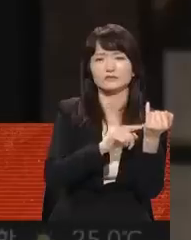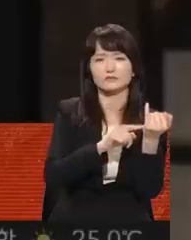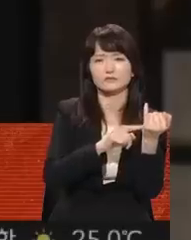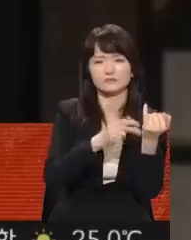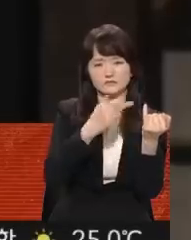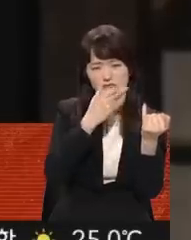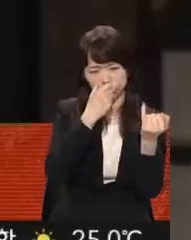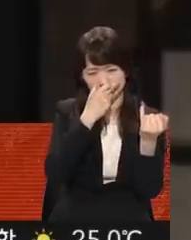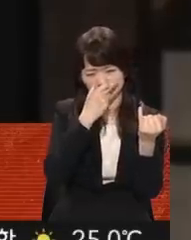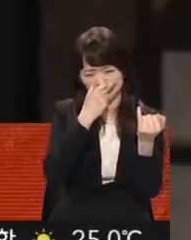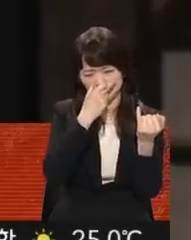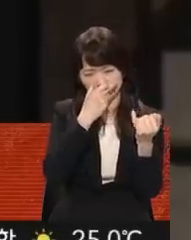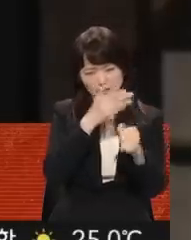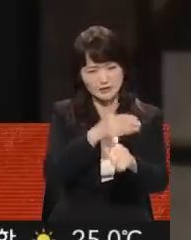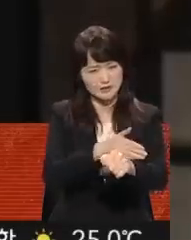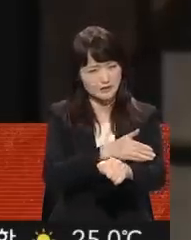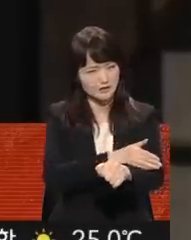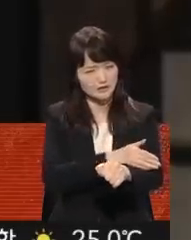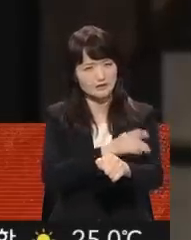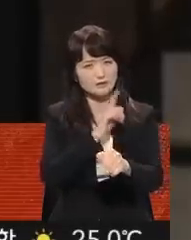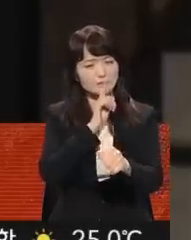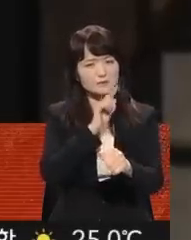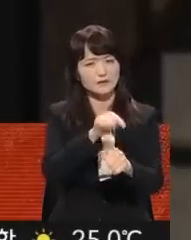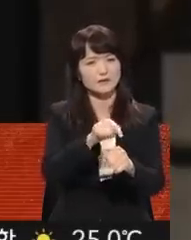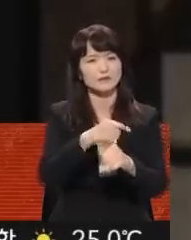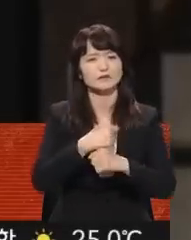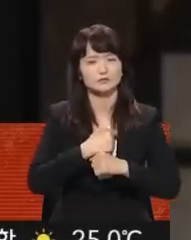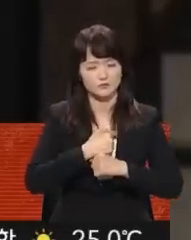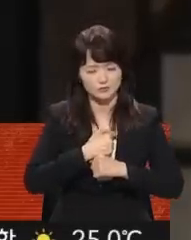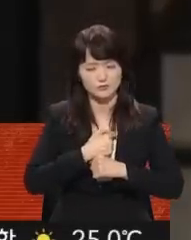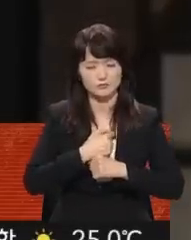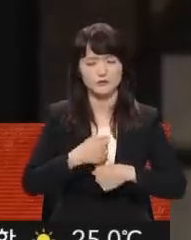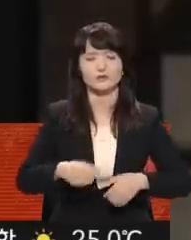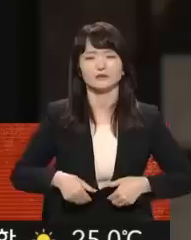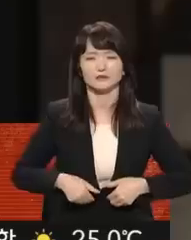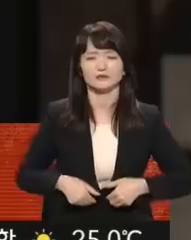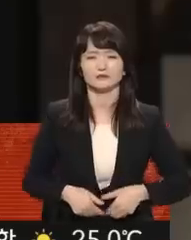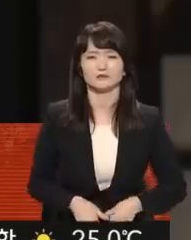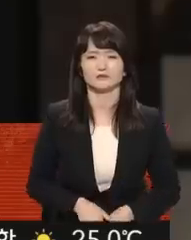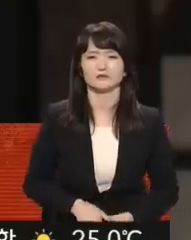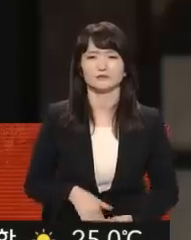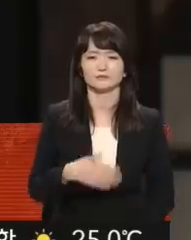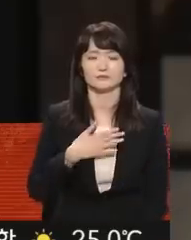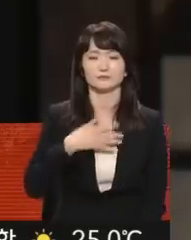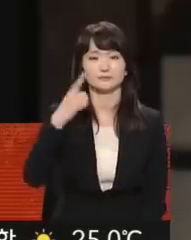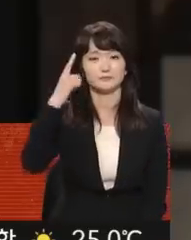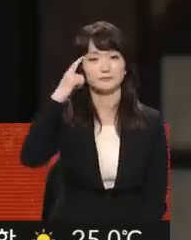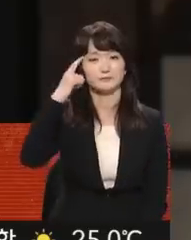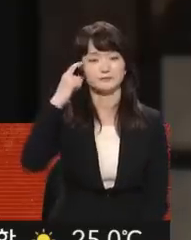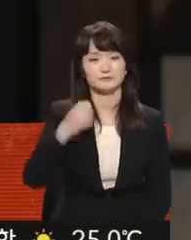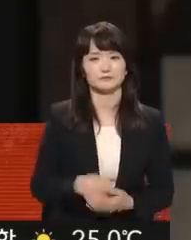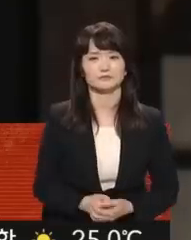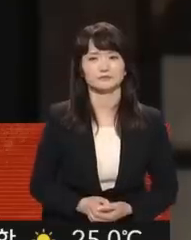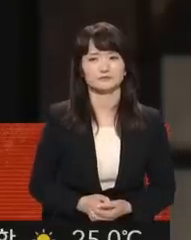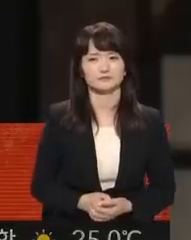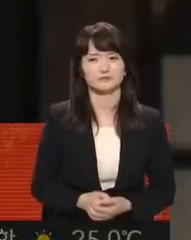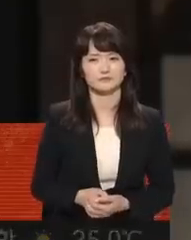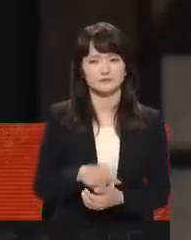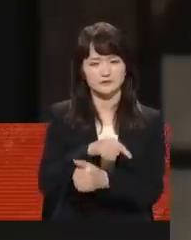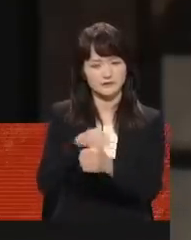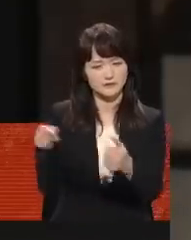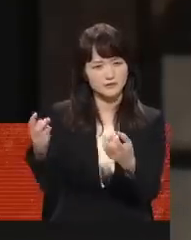사이코패스로 너무 과대포장하는 것도 우리가 좀 경계를 해야 될 필요가 있지 않느냐 제가 봤을 때는 범행 수법으로 봐서는